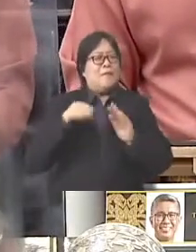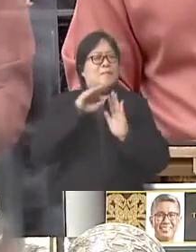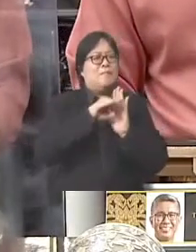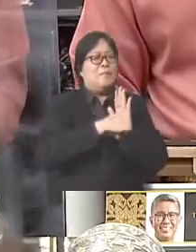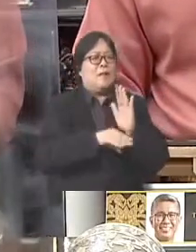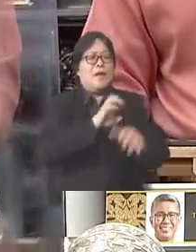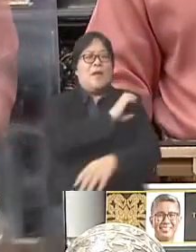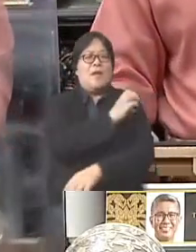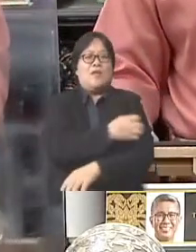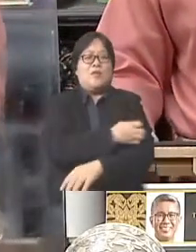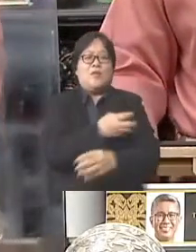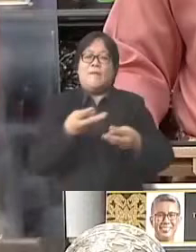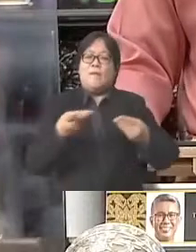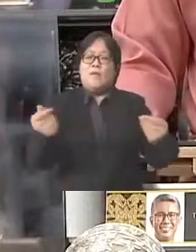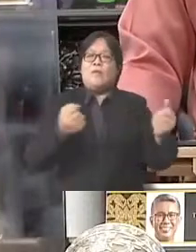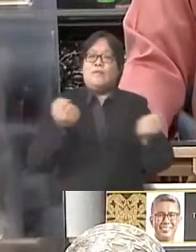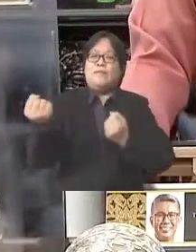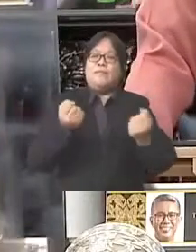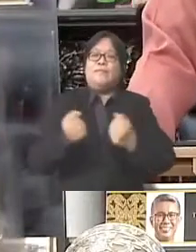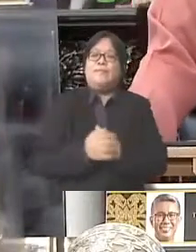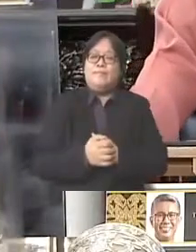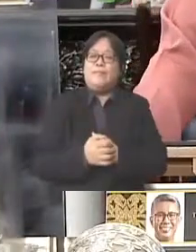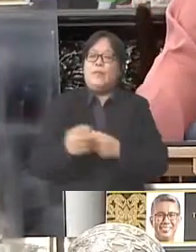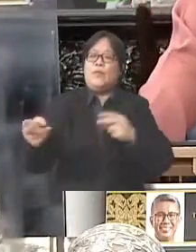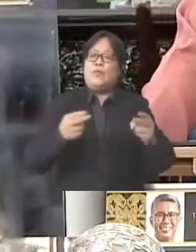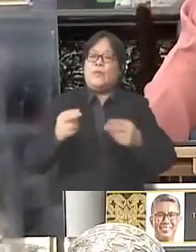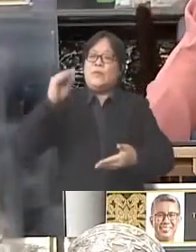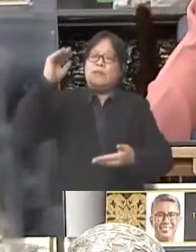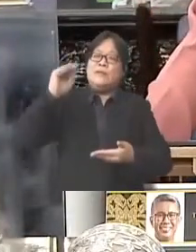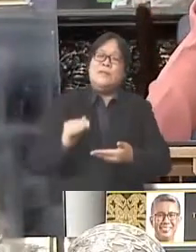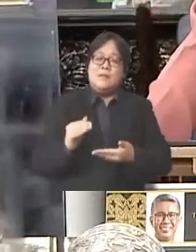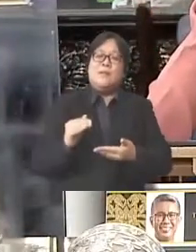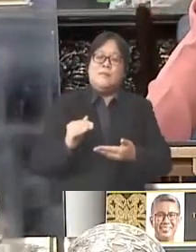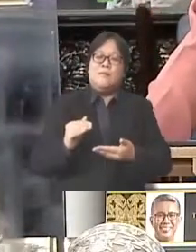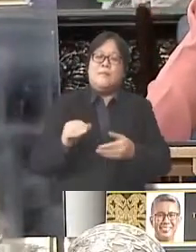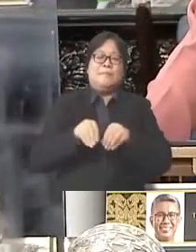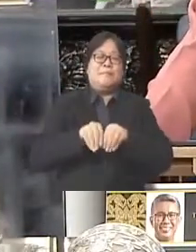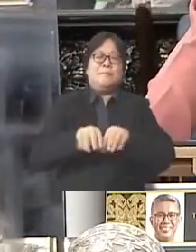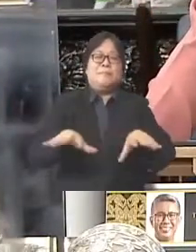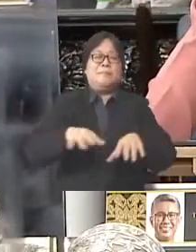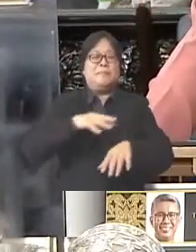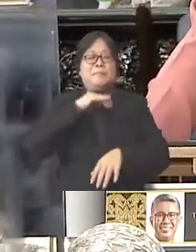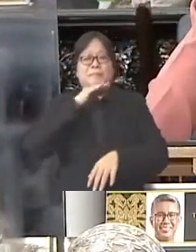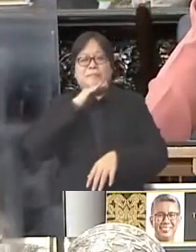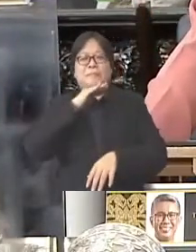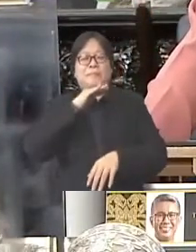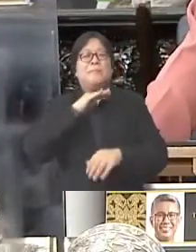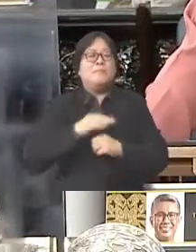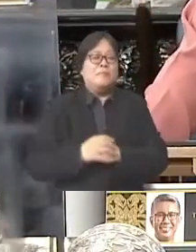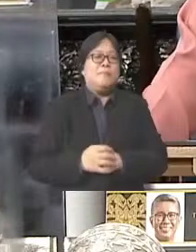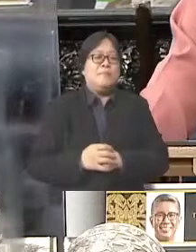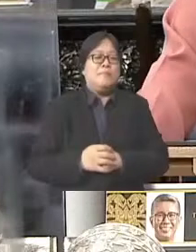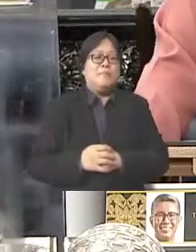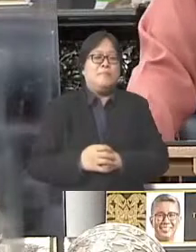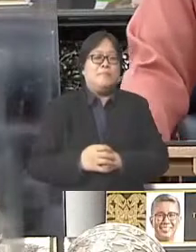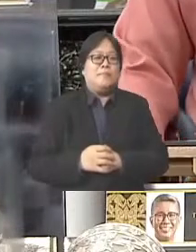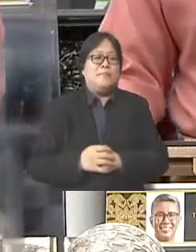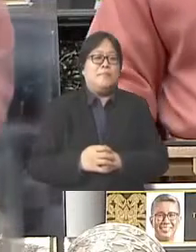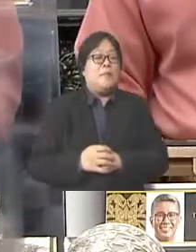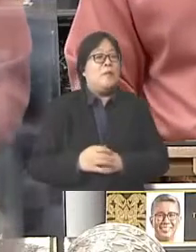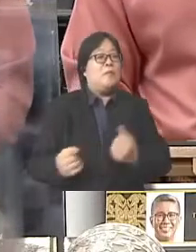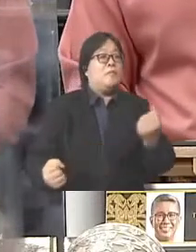ciri-ciri energy-efficient vehicle sebagai seminimum pencemaran asap kendaraan ke udara